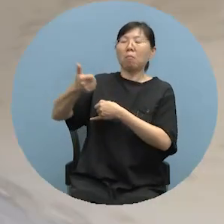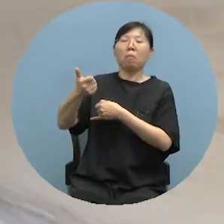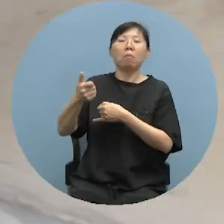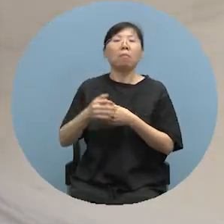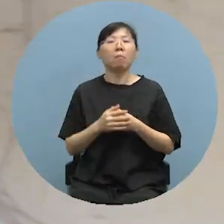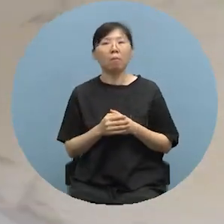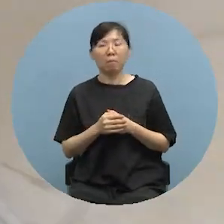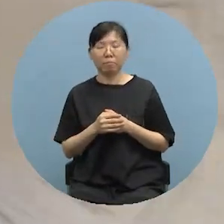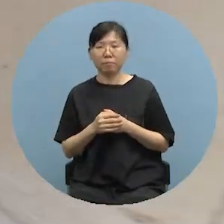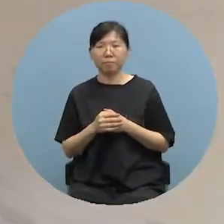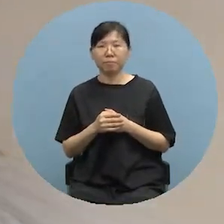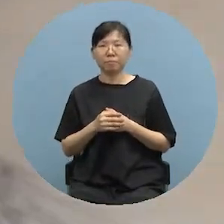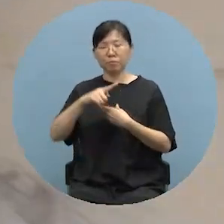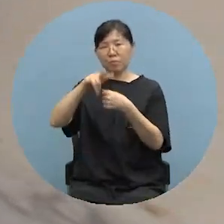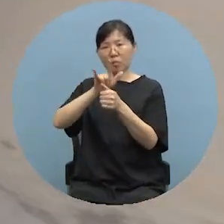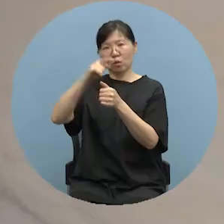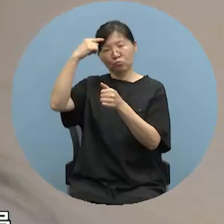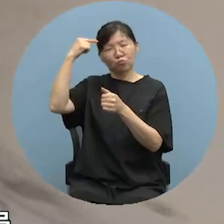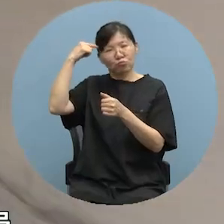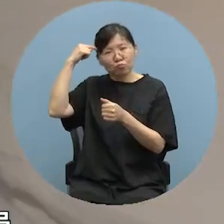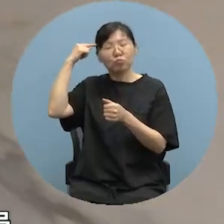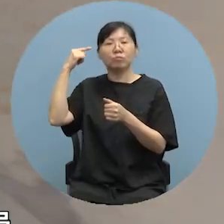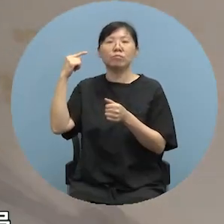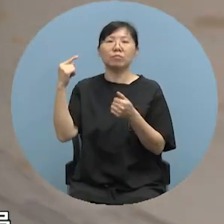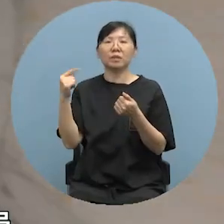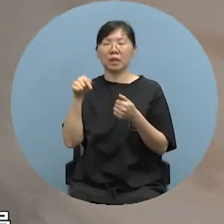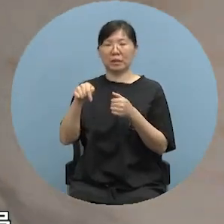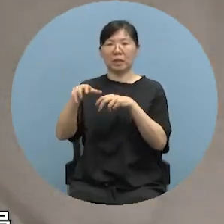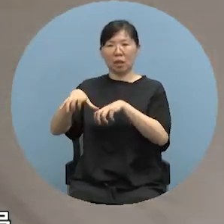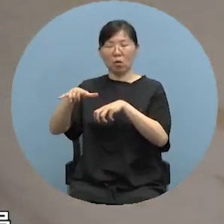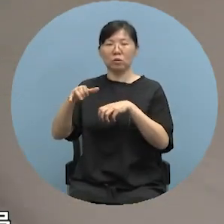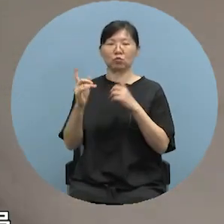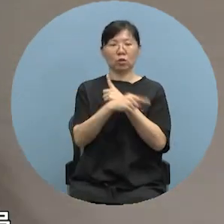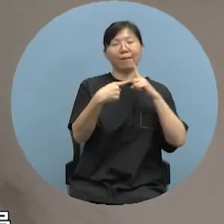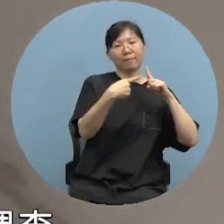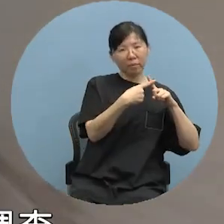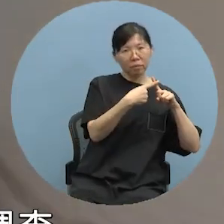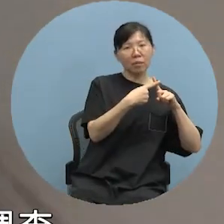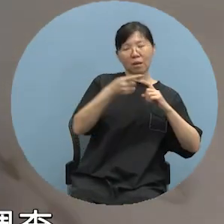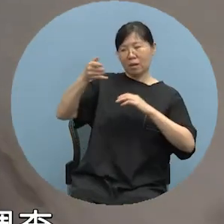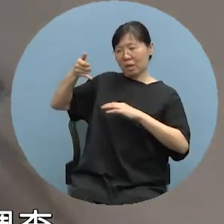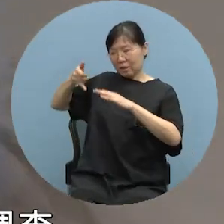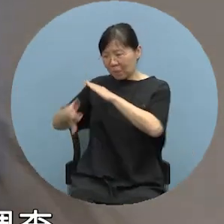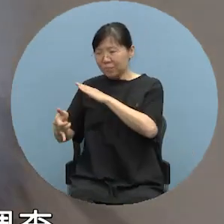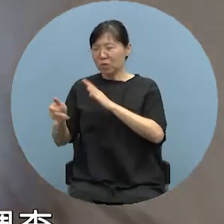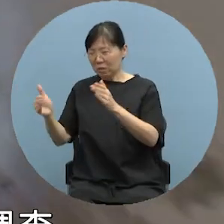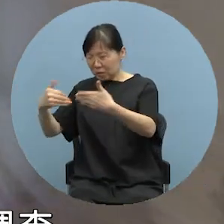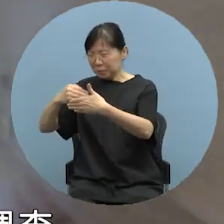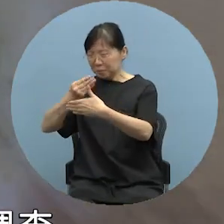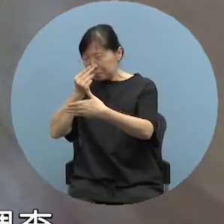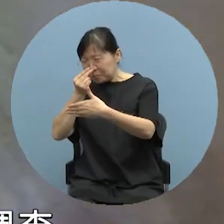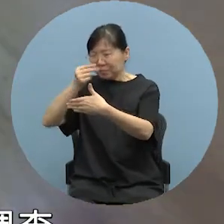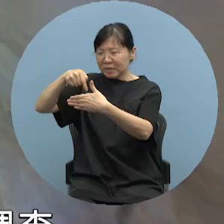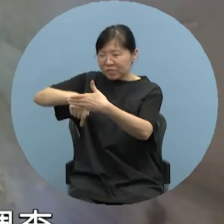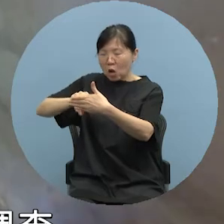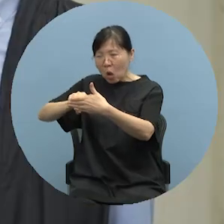頭。 環保署希望機械狗將來能夠代替調查人員，進入危險嘅密閉空間等